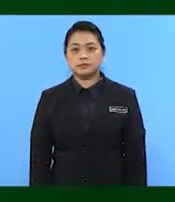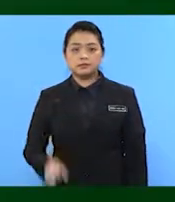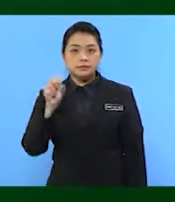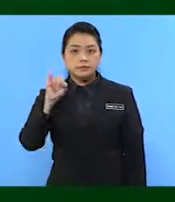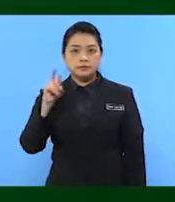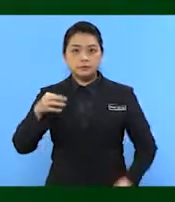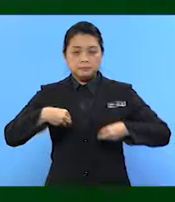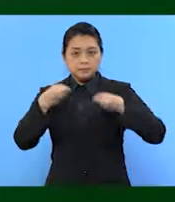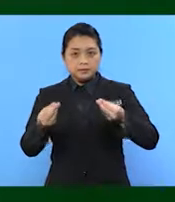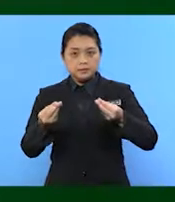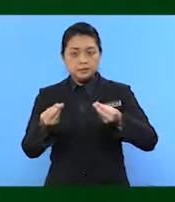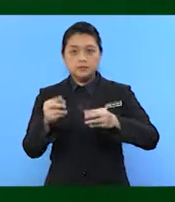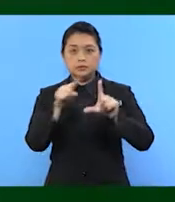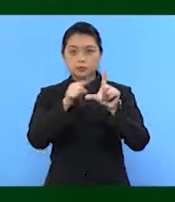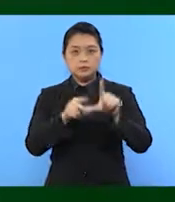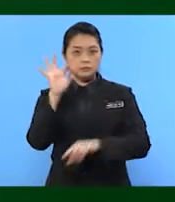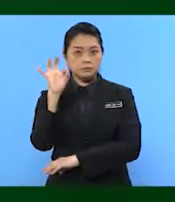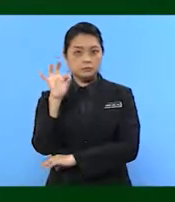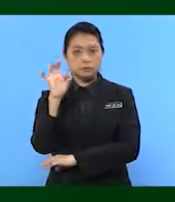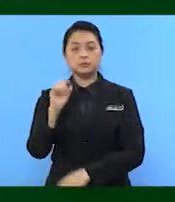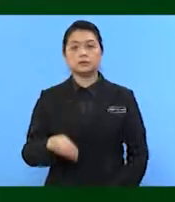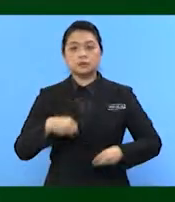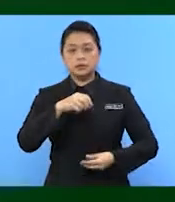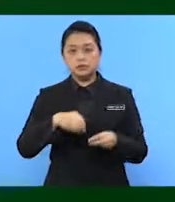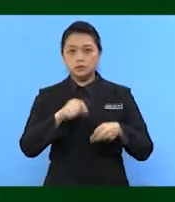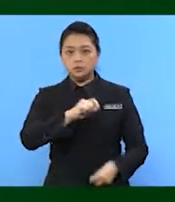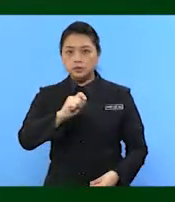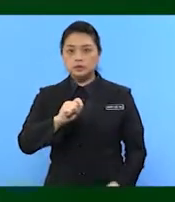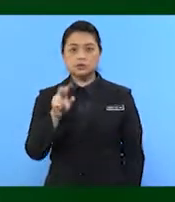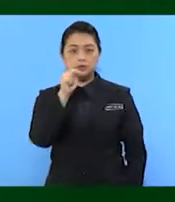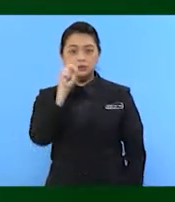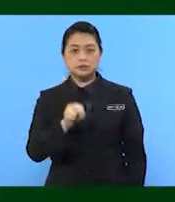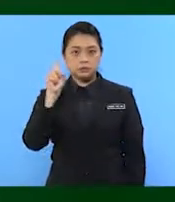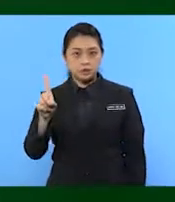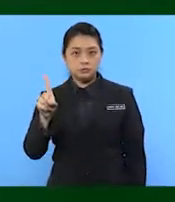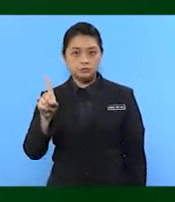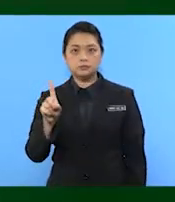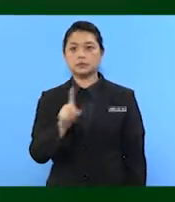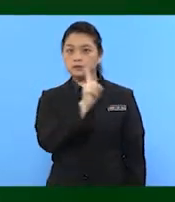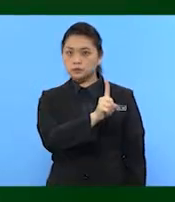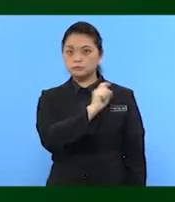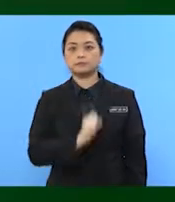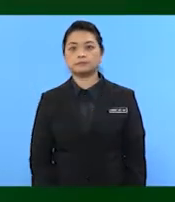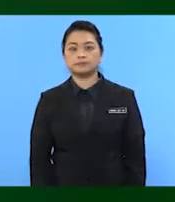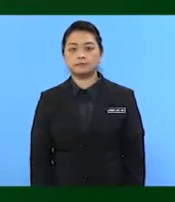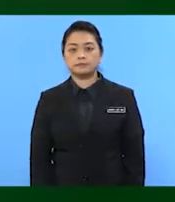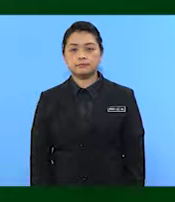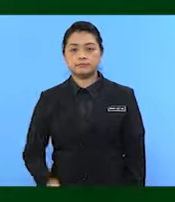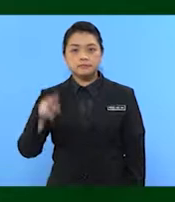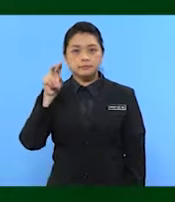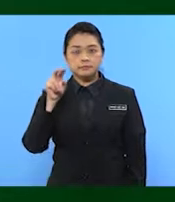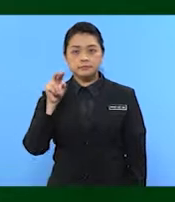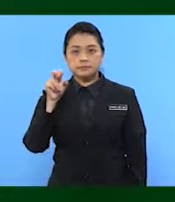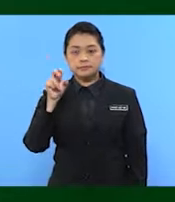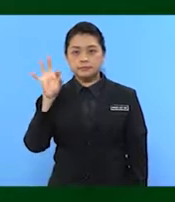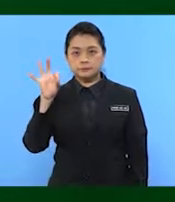Sinus bagi sudut 90 darjah ditulis sebagai nisbah 1 unit kepada 1 unit. Nilai sinus bagi